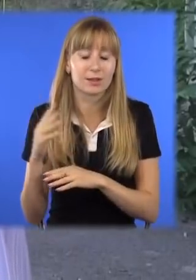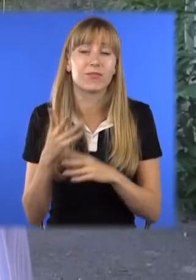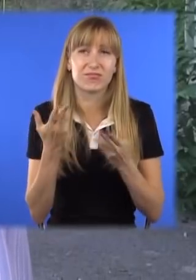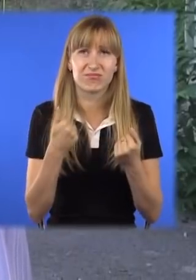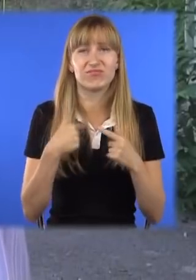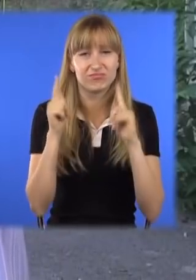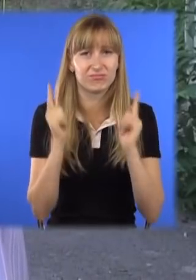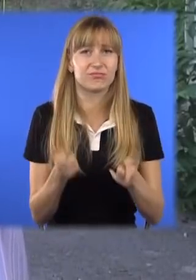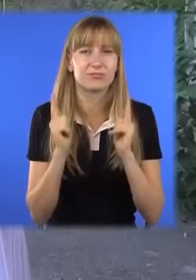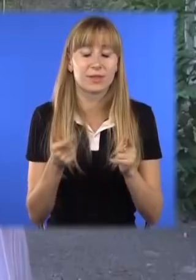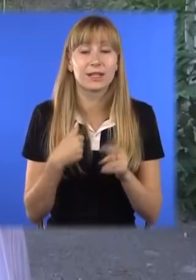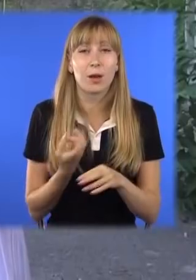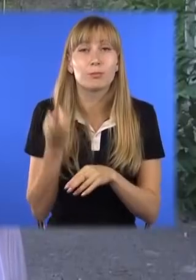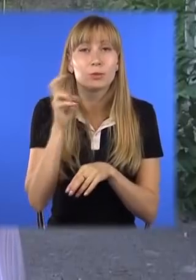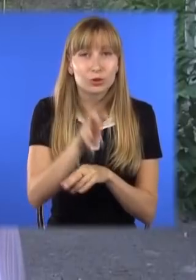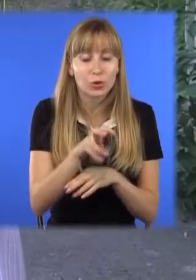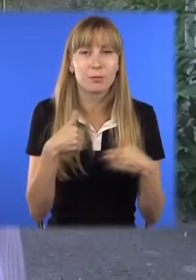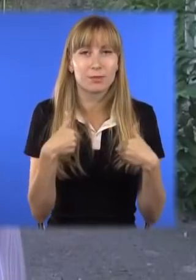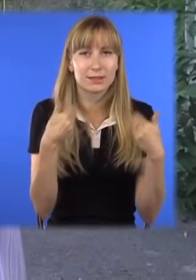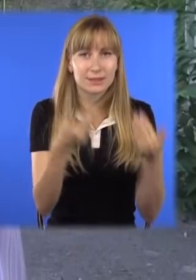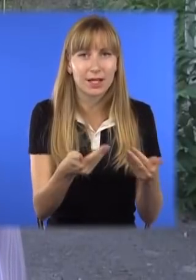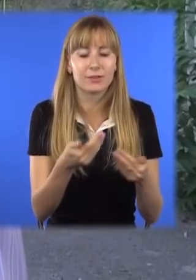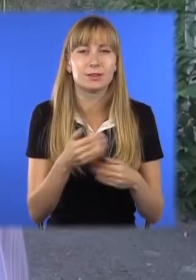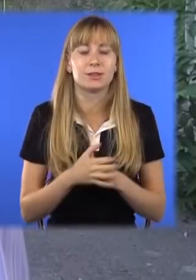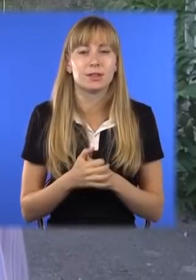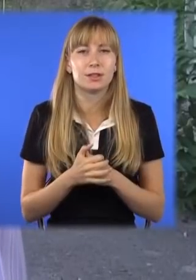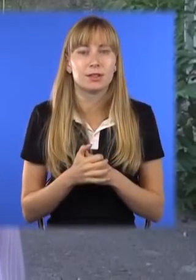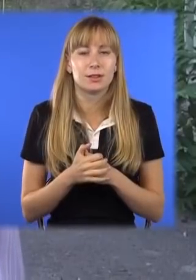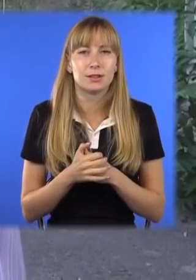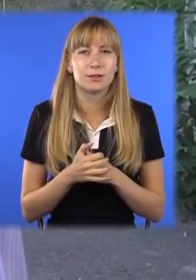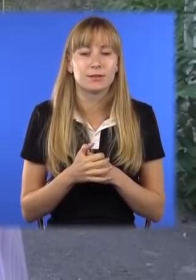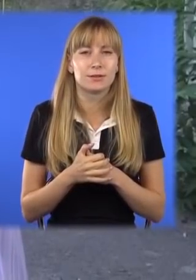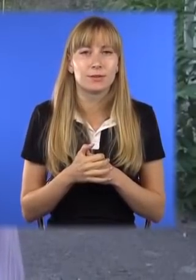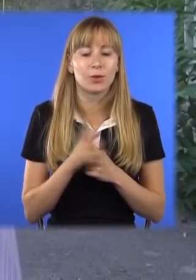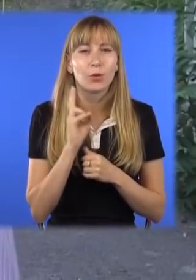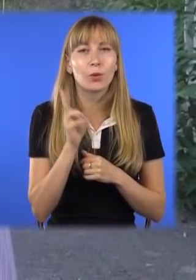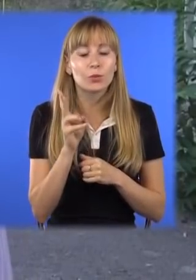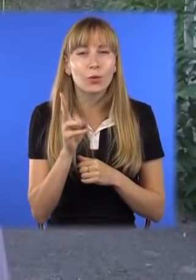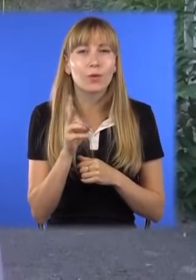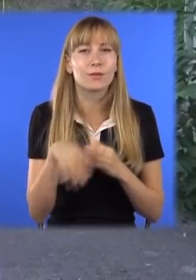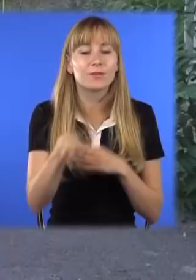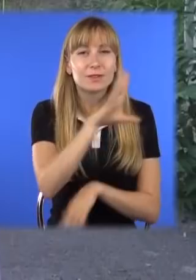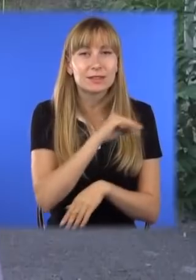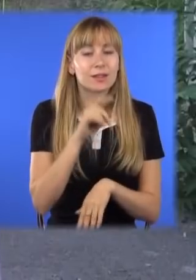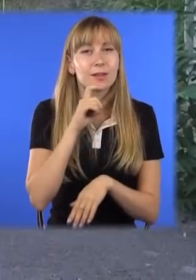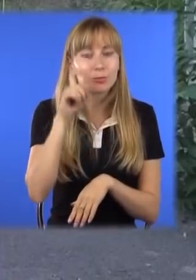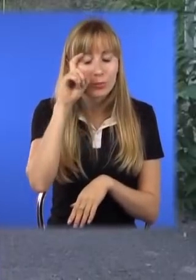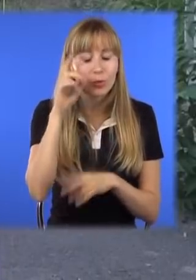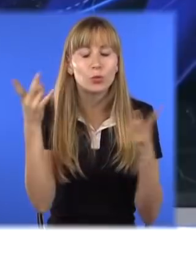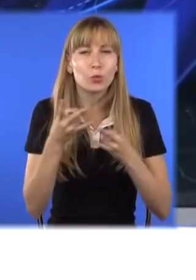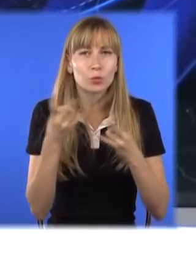щоб привітати і дати натхнення тим, хто ще не зрозумів, що спорт – це більше життя, чим вулиця.